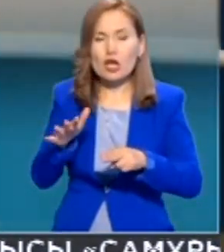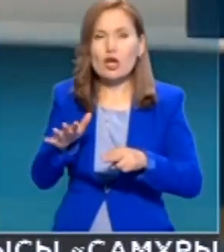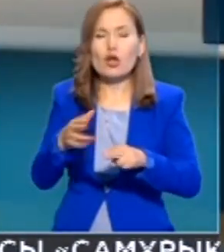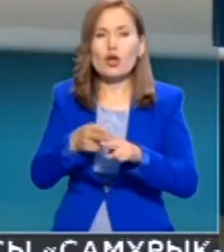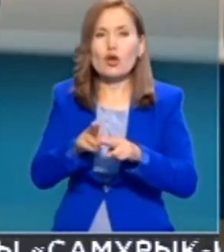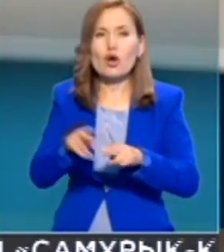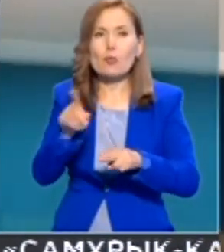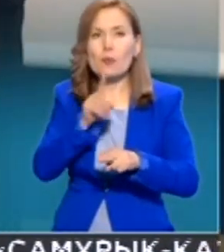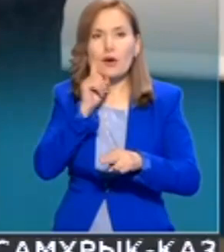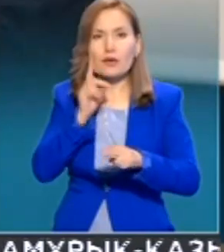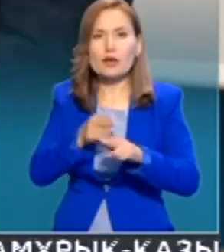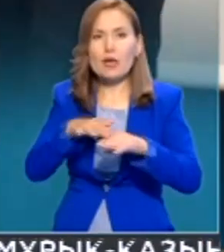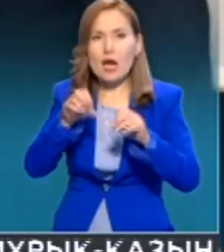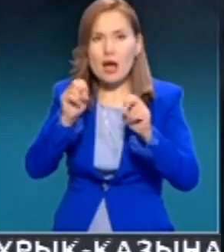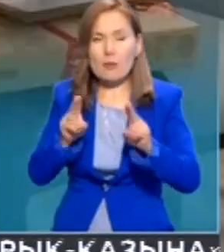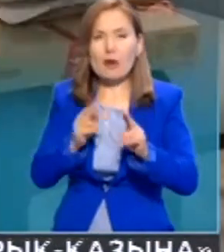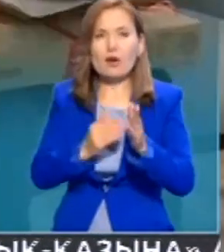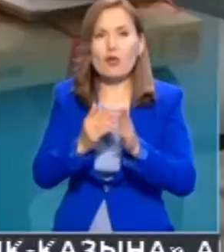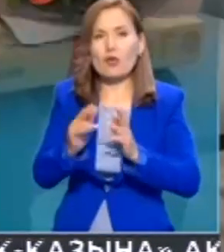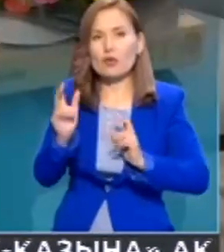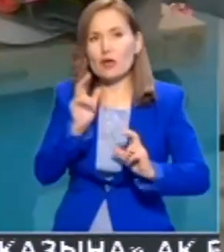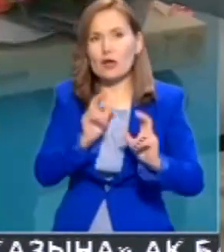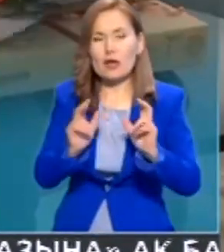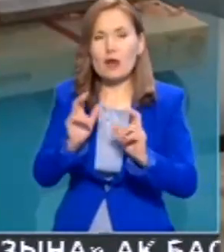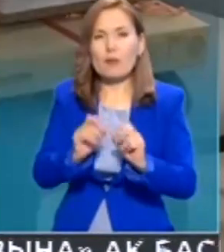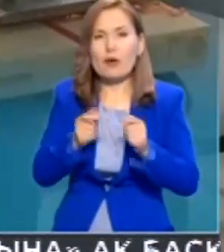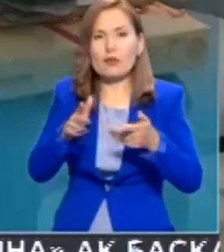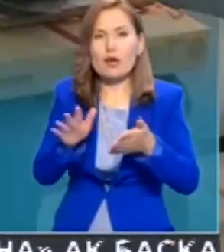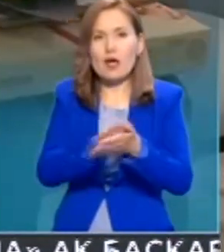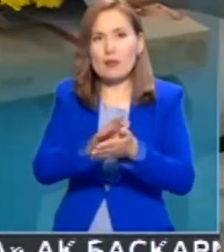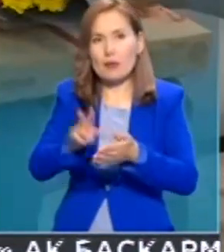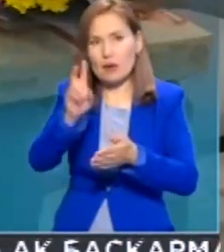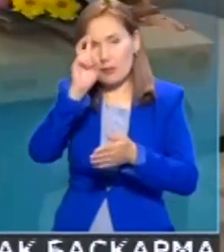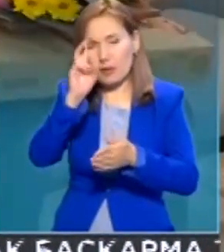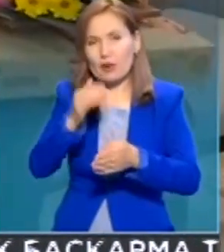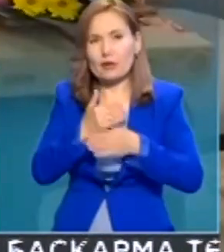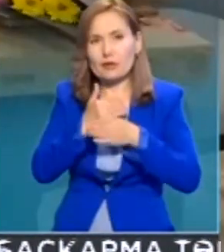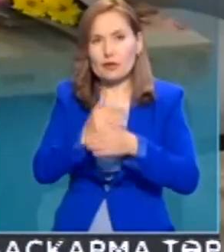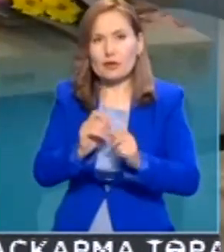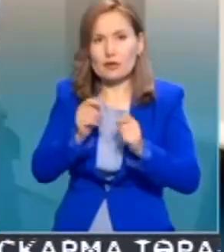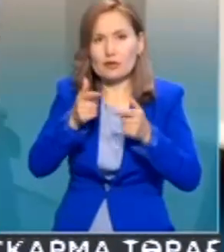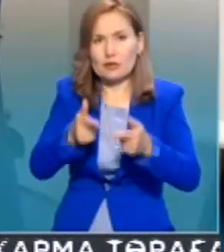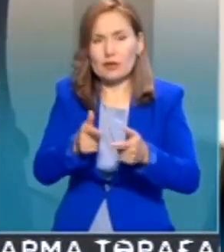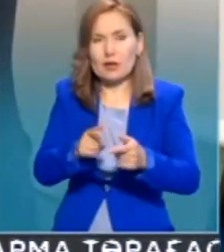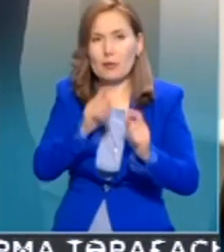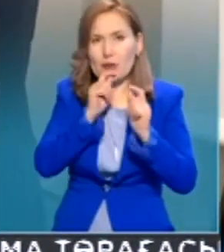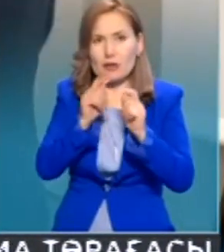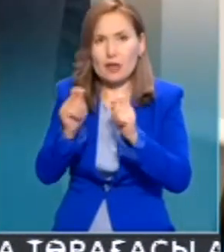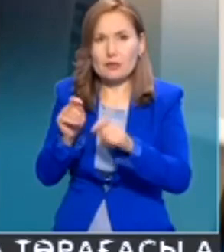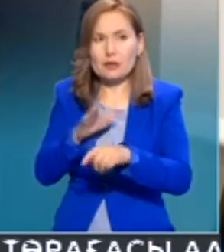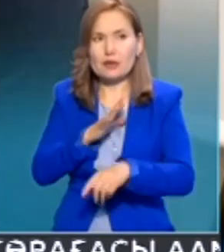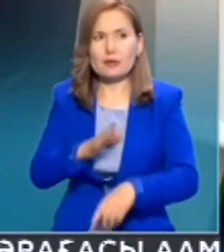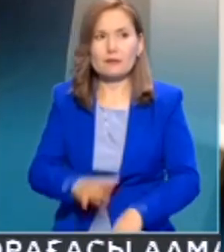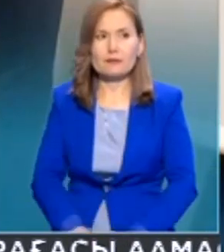және спорт мамандықтары бойынша жоғары оқу орнына мемлекеттік білім беру грантын табыстады.